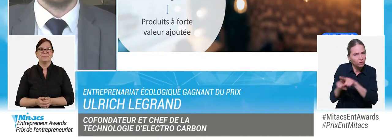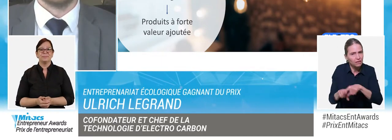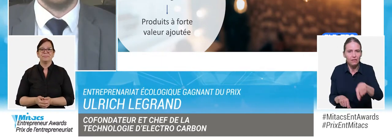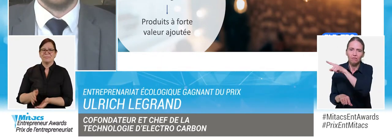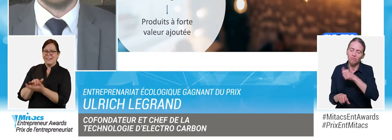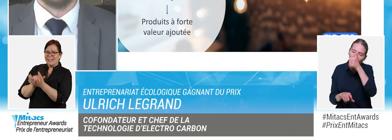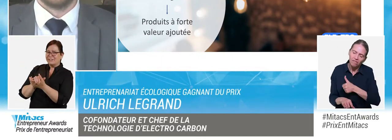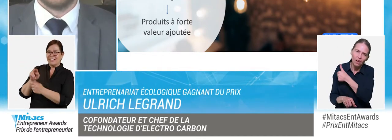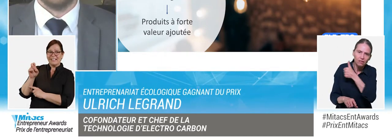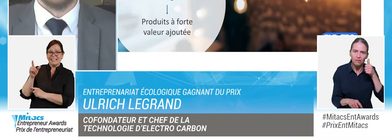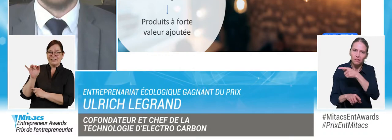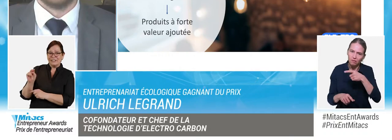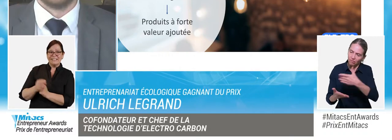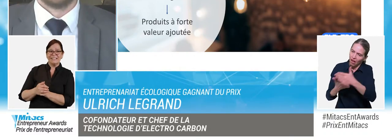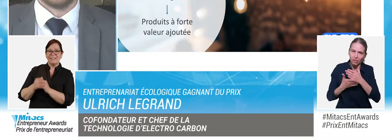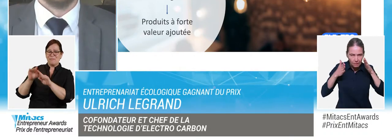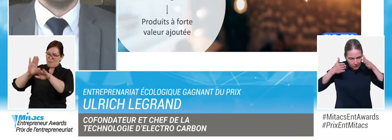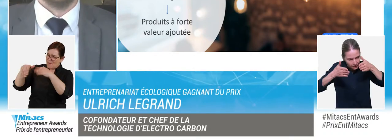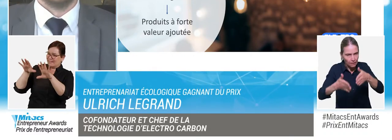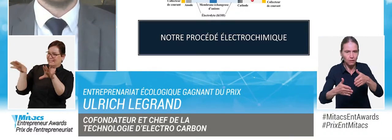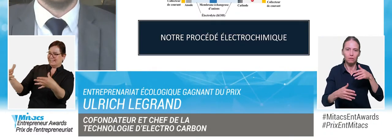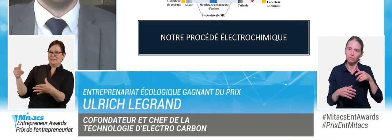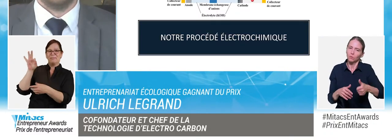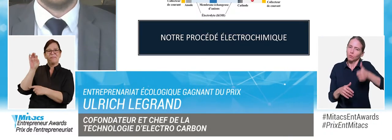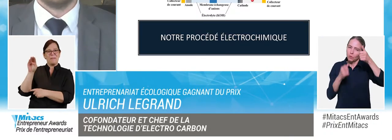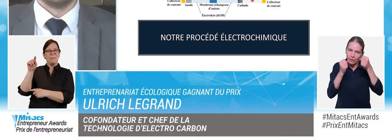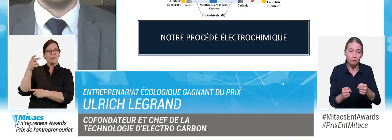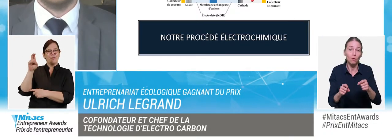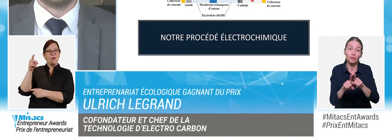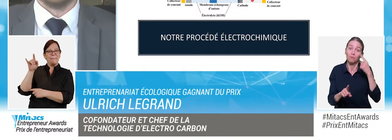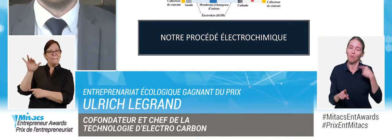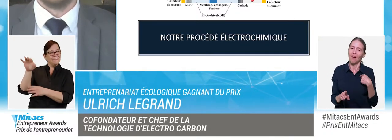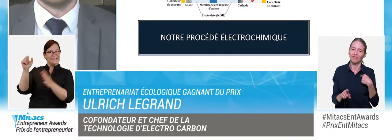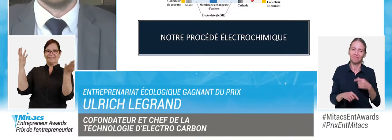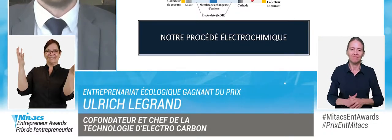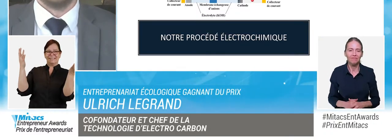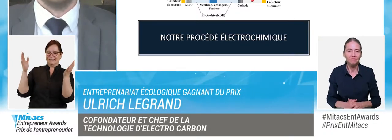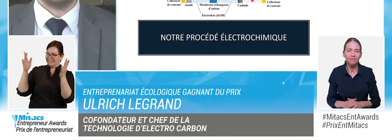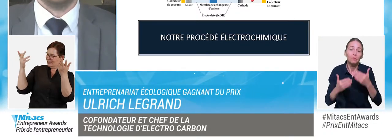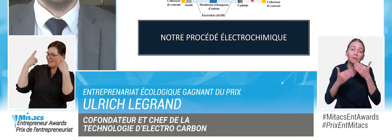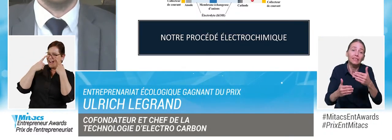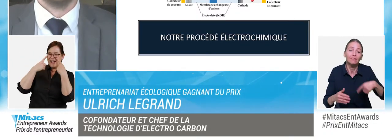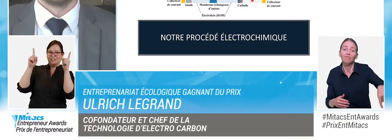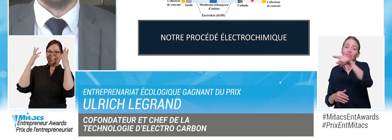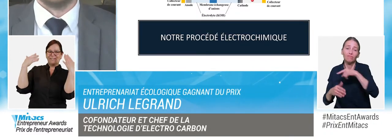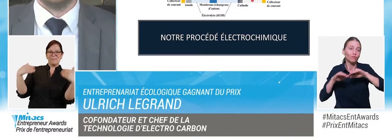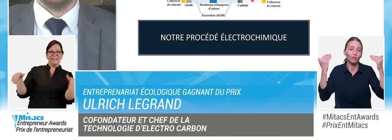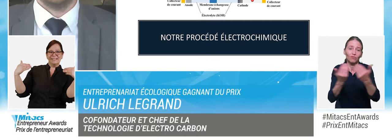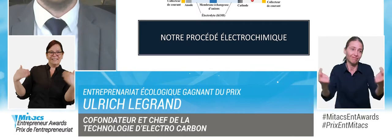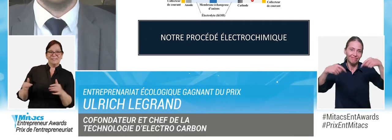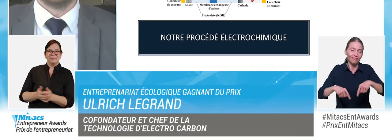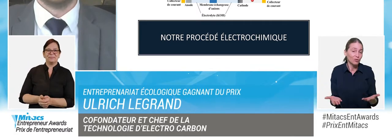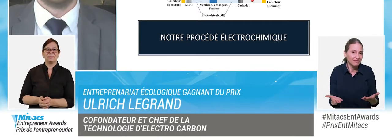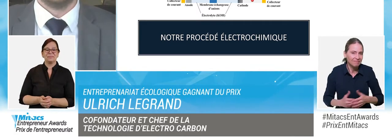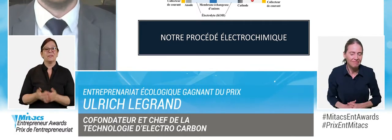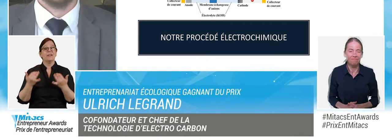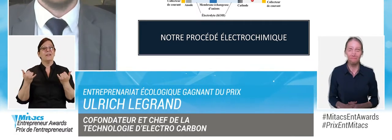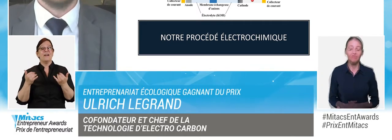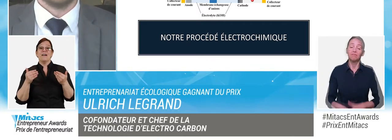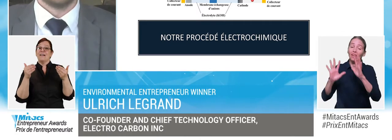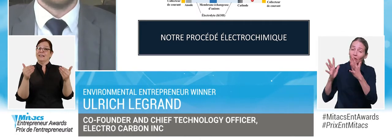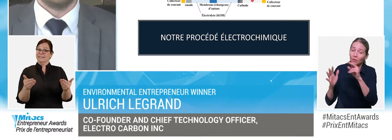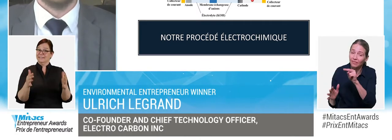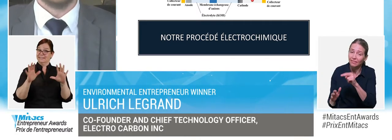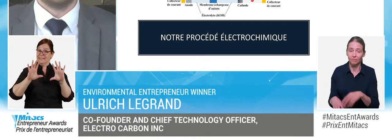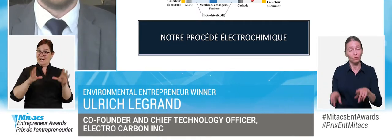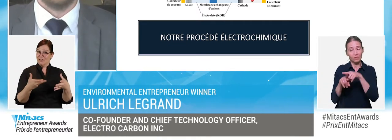à la lutte contre le réchauffement climatique. Nous avons ainsi développé un procédé électrochimique où le CO2, avec de l'eau et de l'électricité,